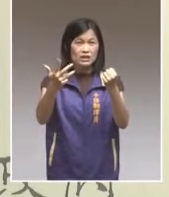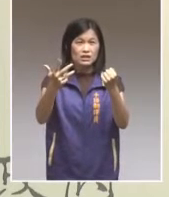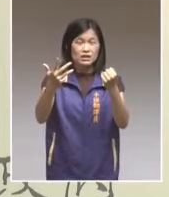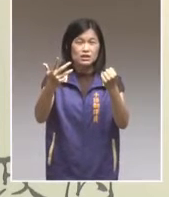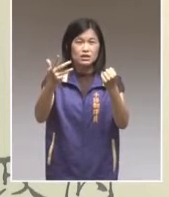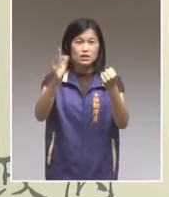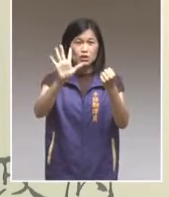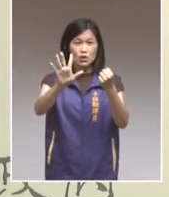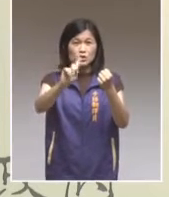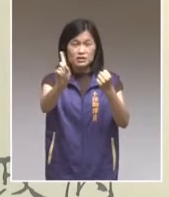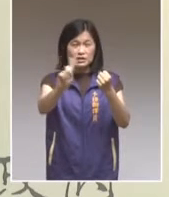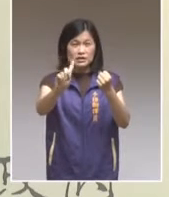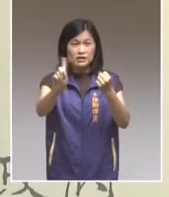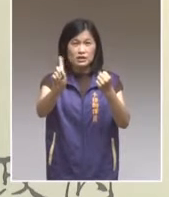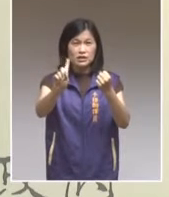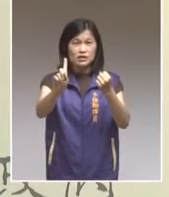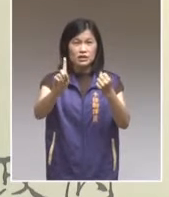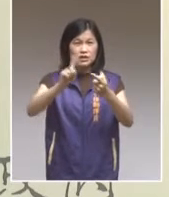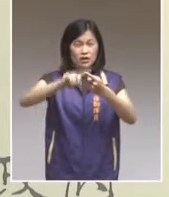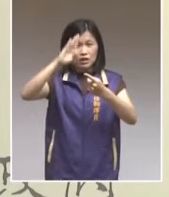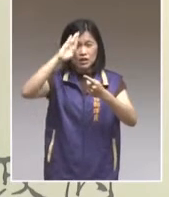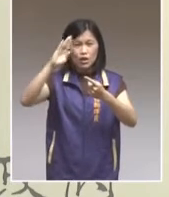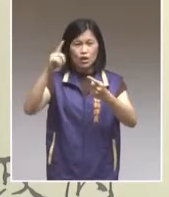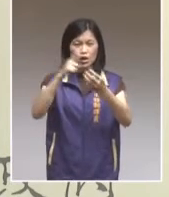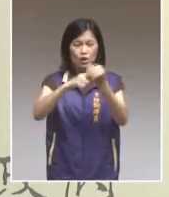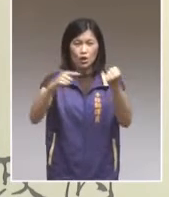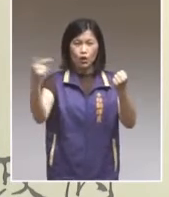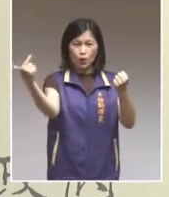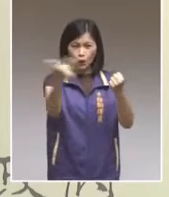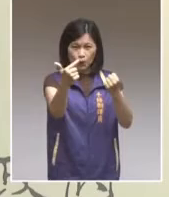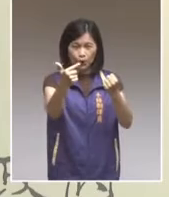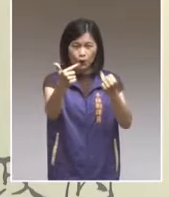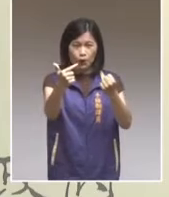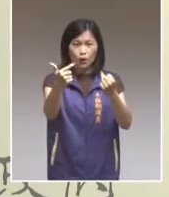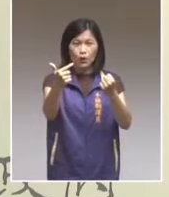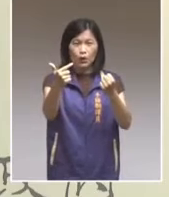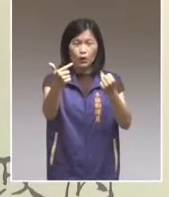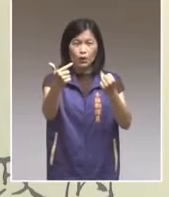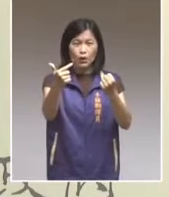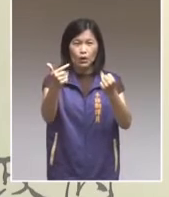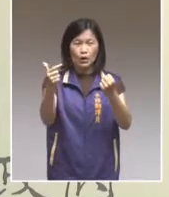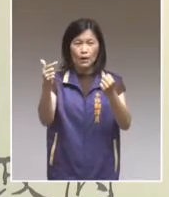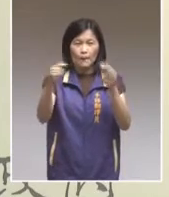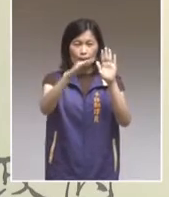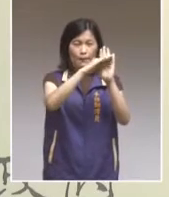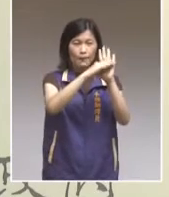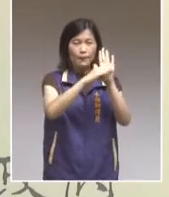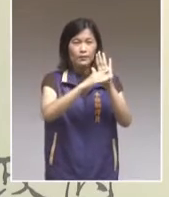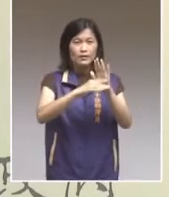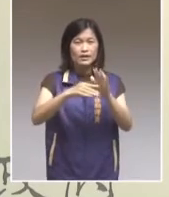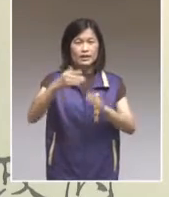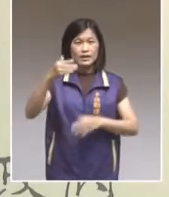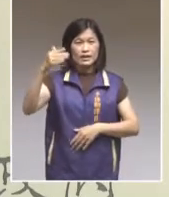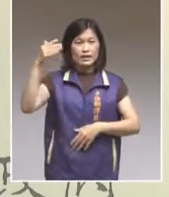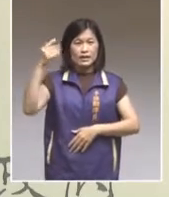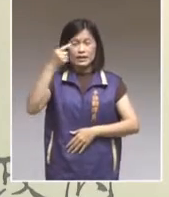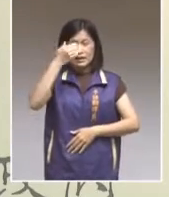如这个对不起总共有6间那分别如表列包含凯撒地院，